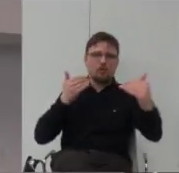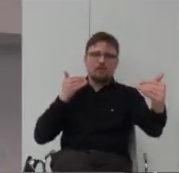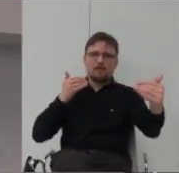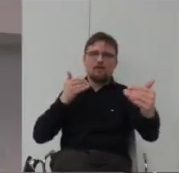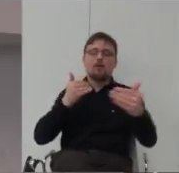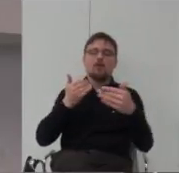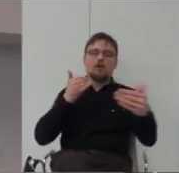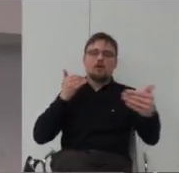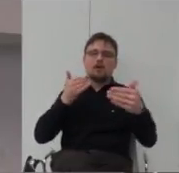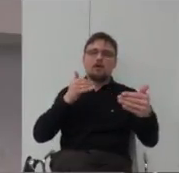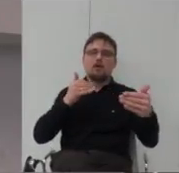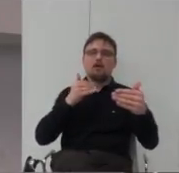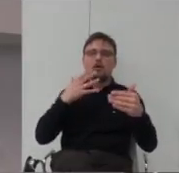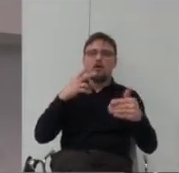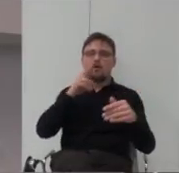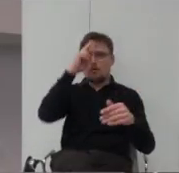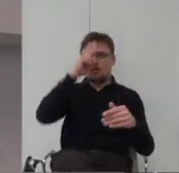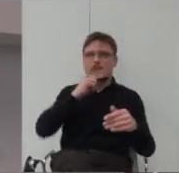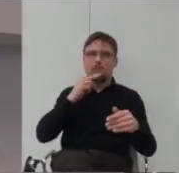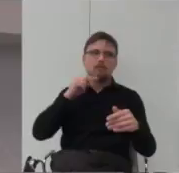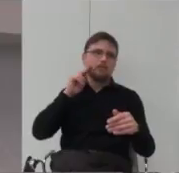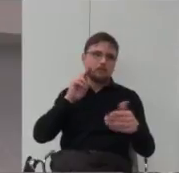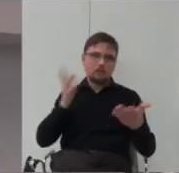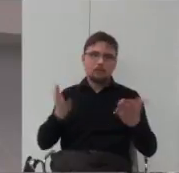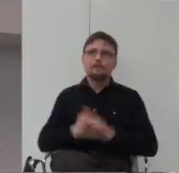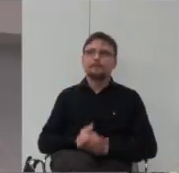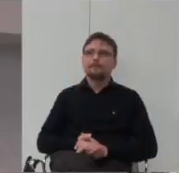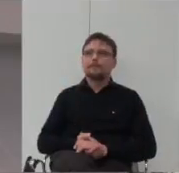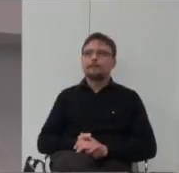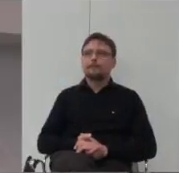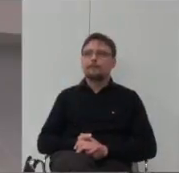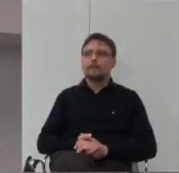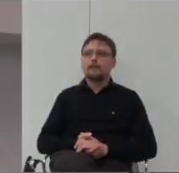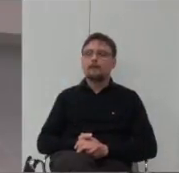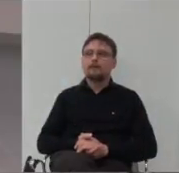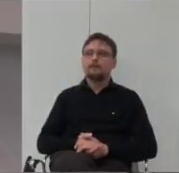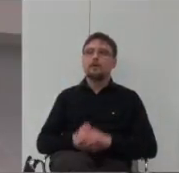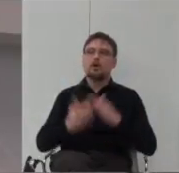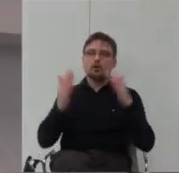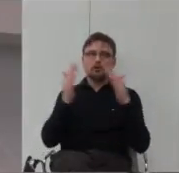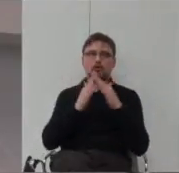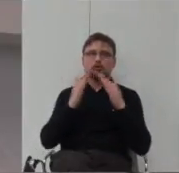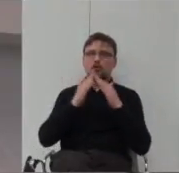znaczenie. Dzieci spędzały wiele czasu z dala od rodziców, także w wieku